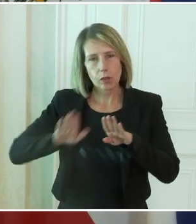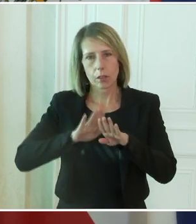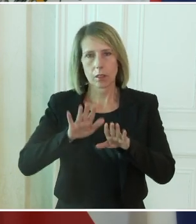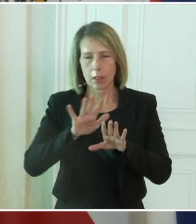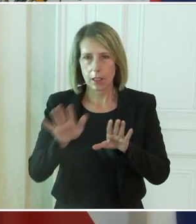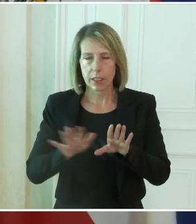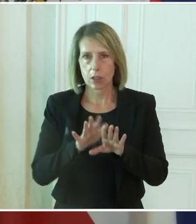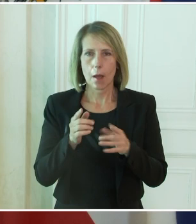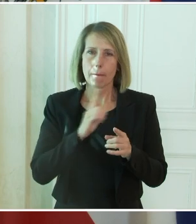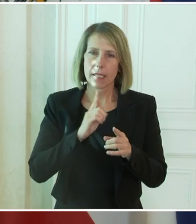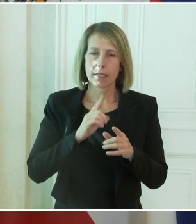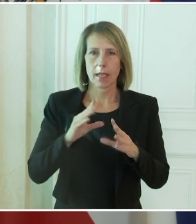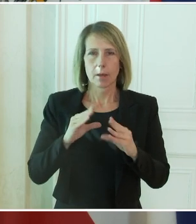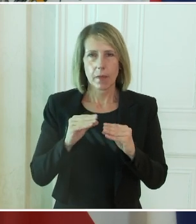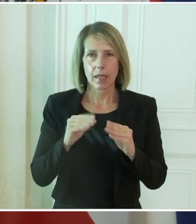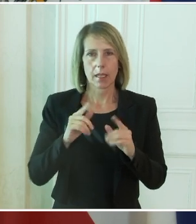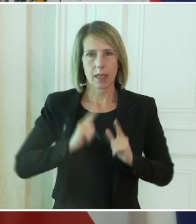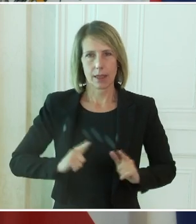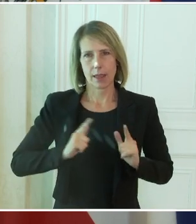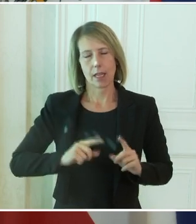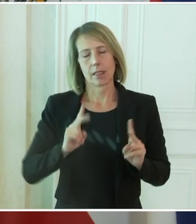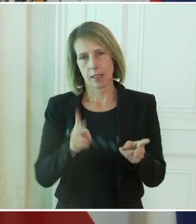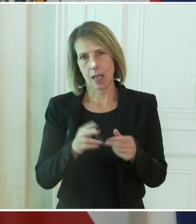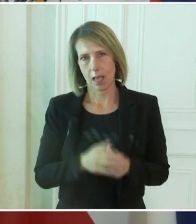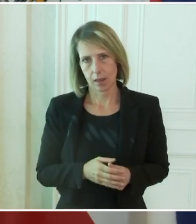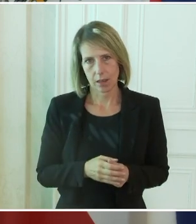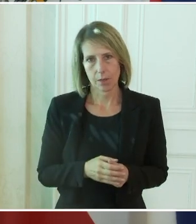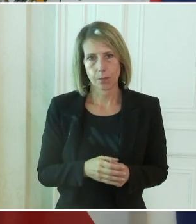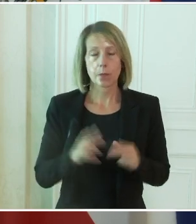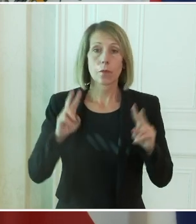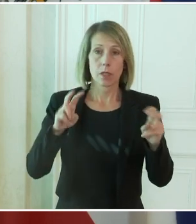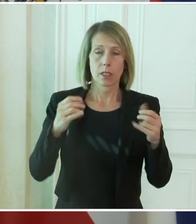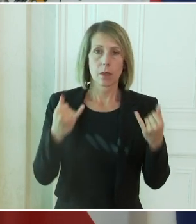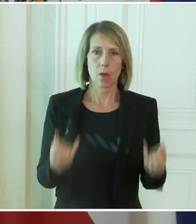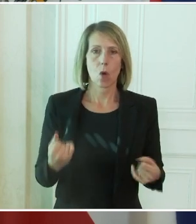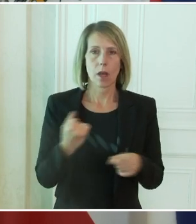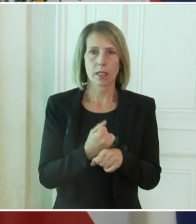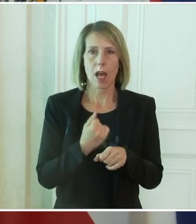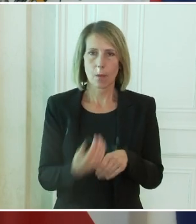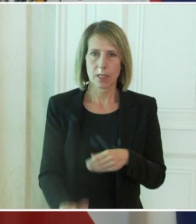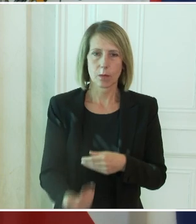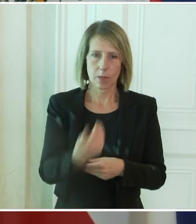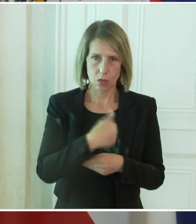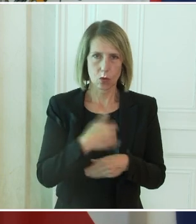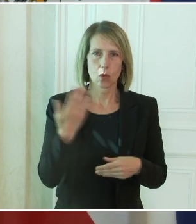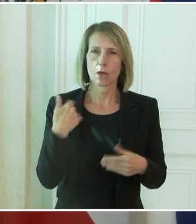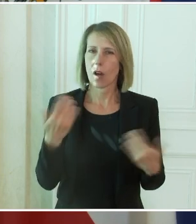abmildern zu können. Thema unseres heutigen Arbeitsbesuches